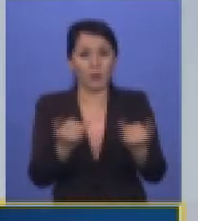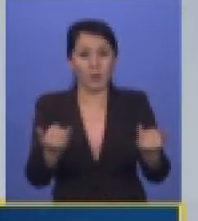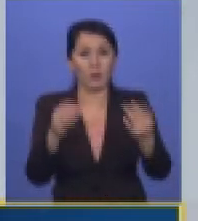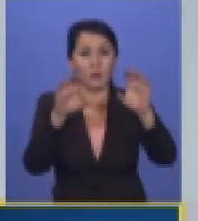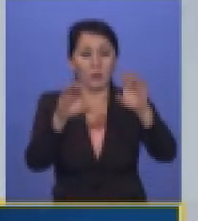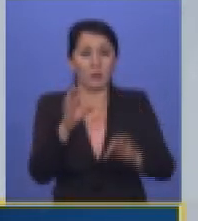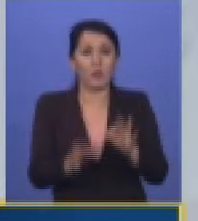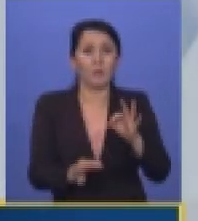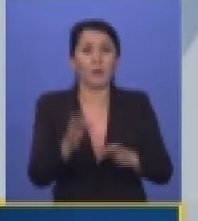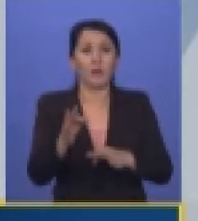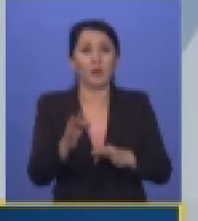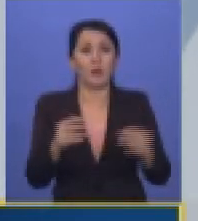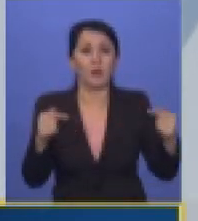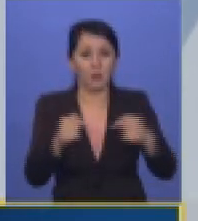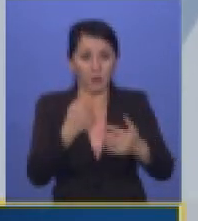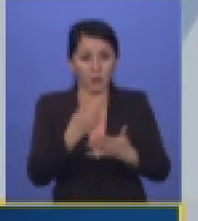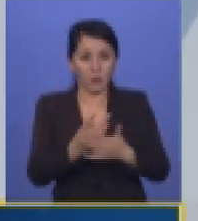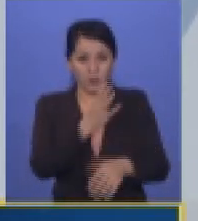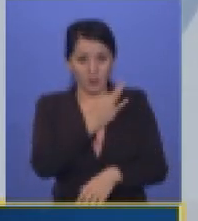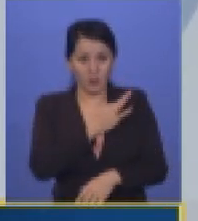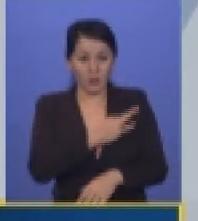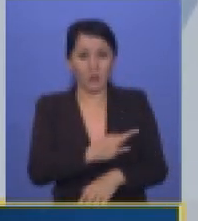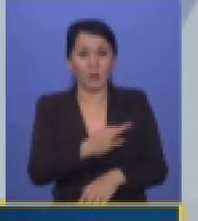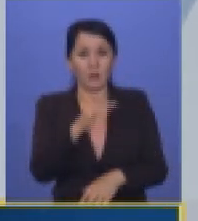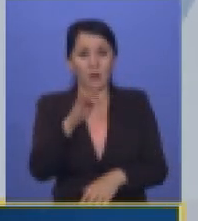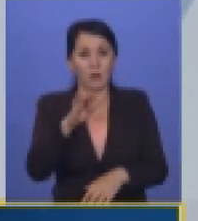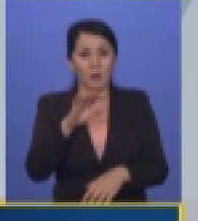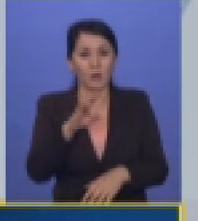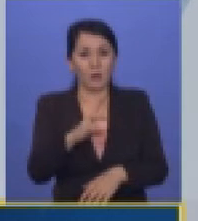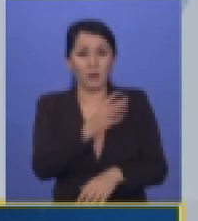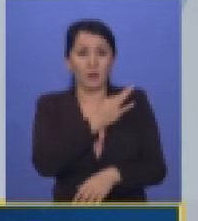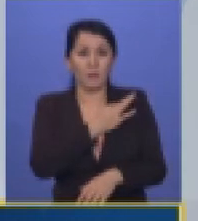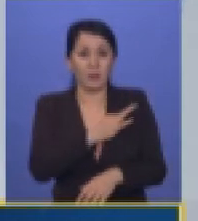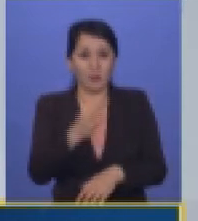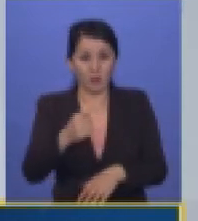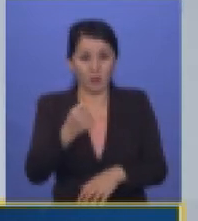тәртібі конституциялық заңмен айқындалады. Қолданыстағы редакцияда заңмен